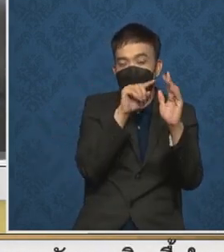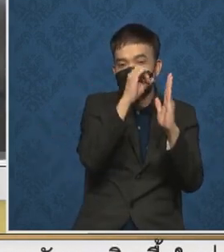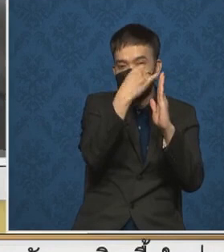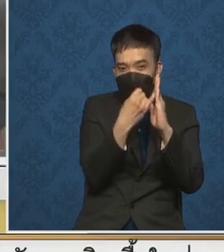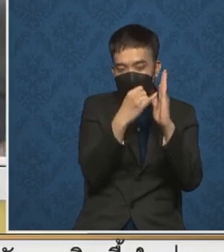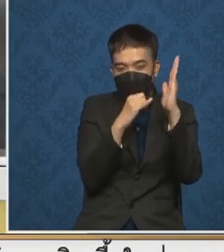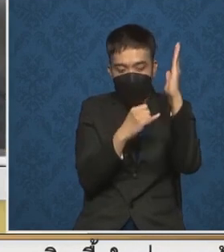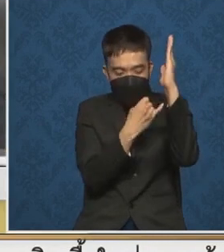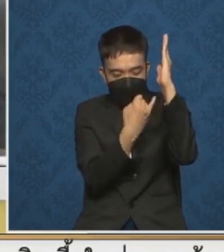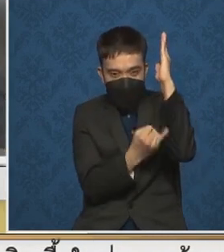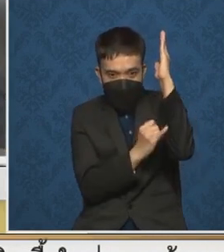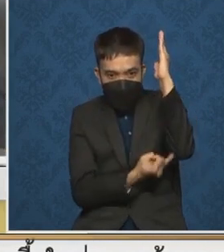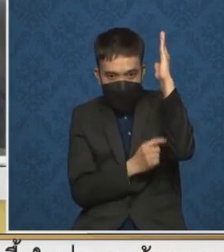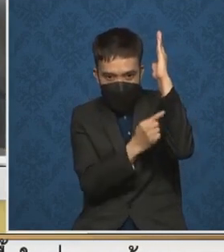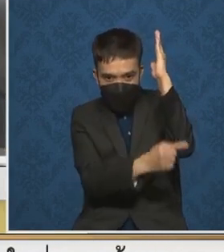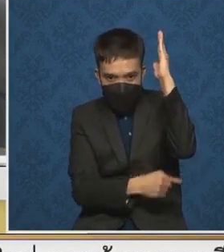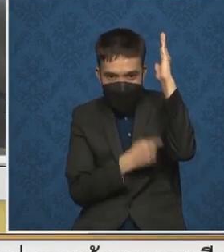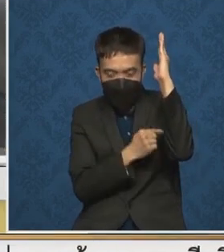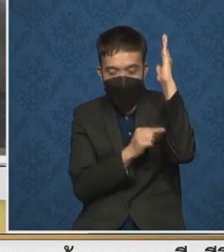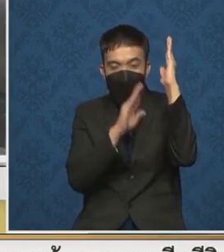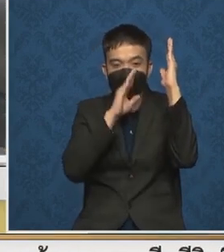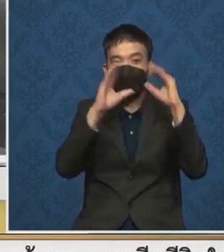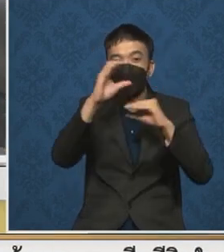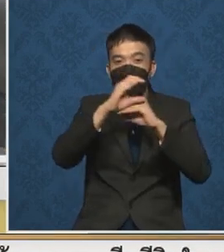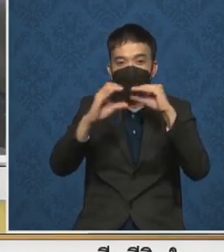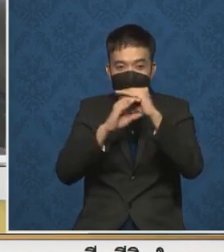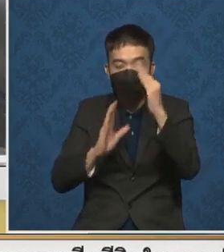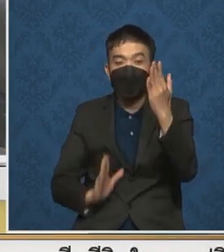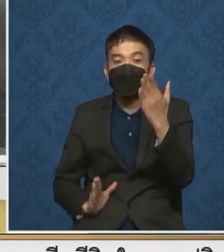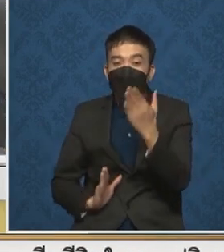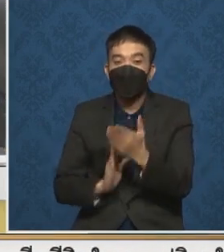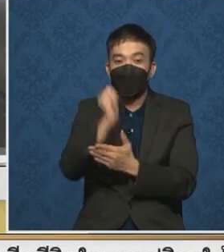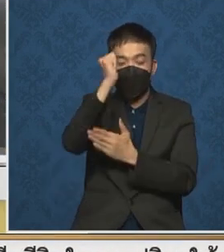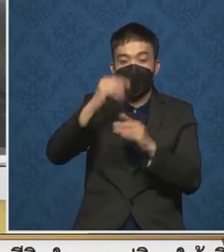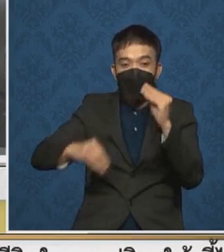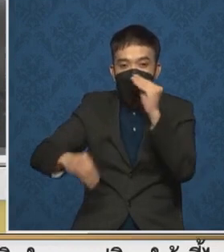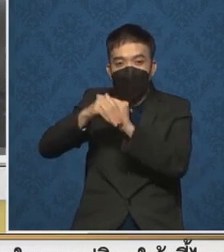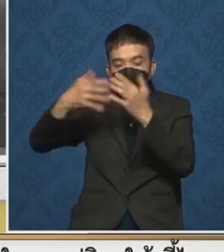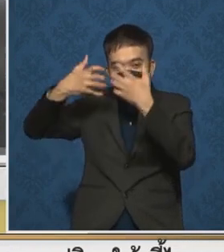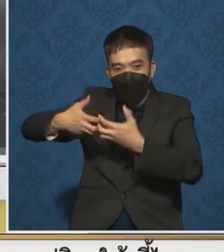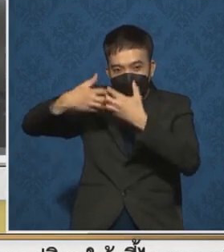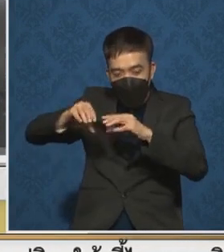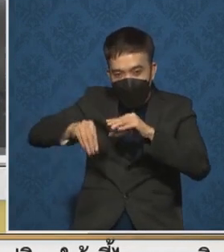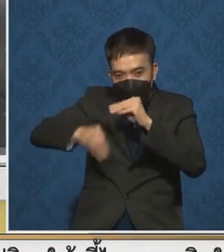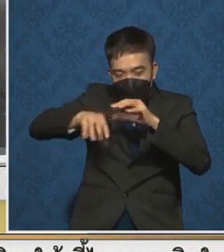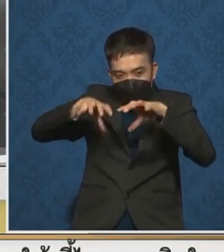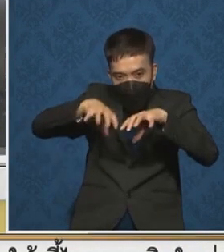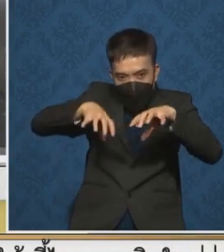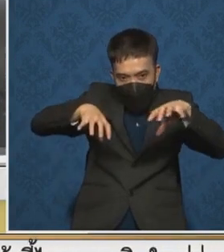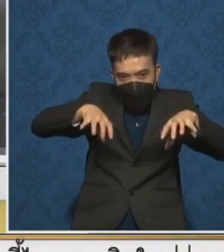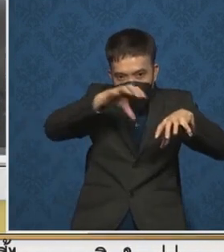ดชยแนพักใต้มีประตว่าถ้าโครงการนั้สำเร็แล้วก็จะขยายมาแตประกฏวาโครงการ